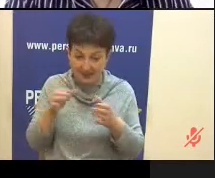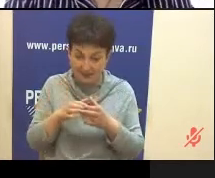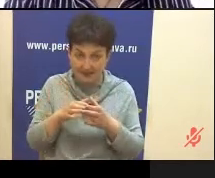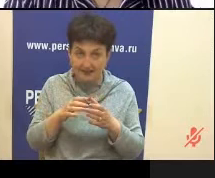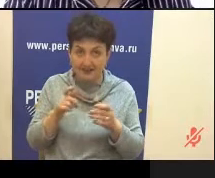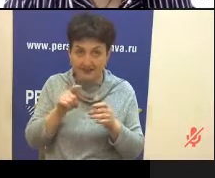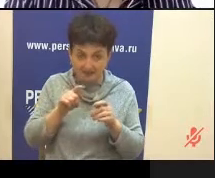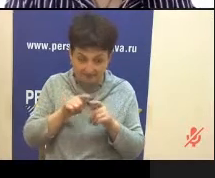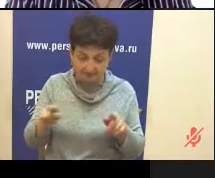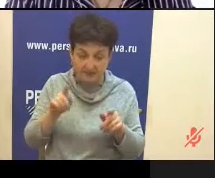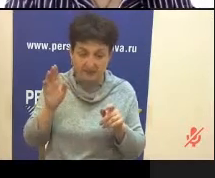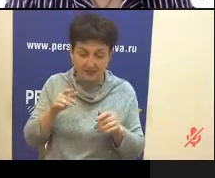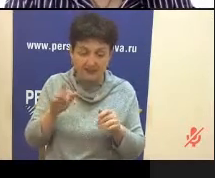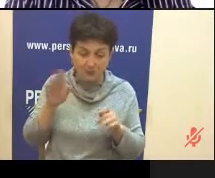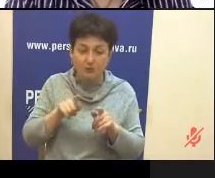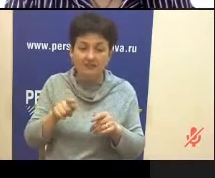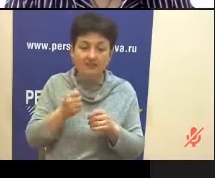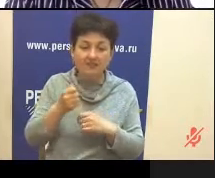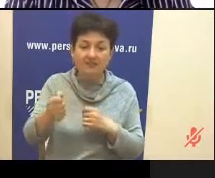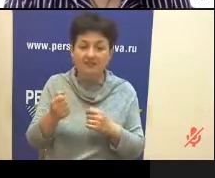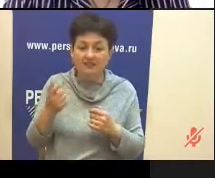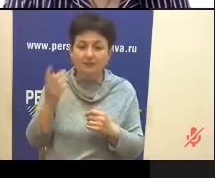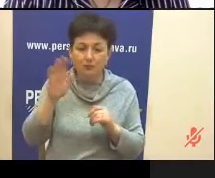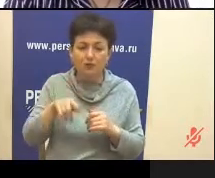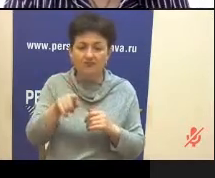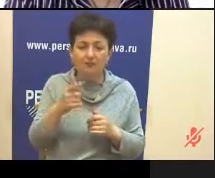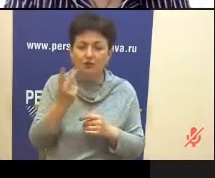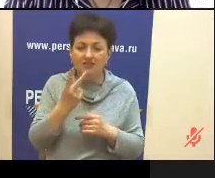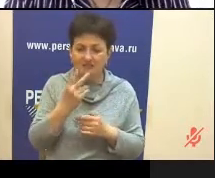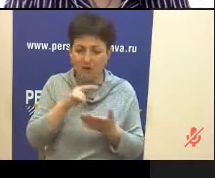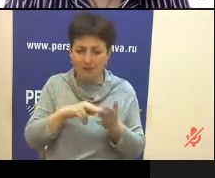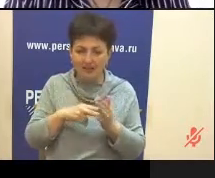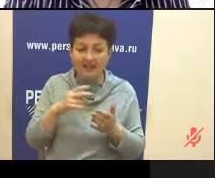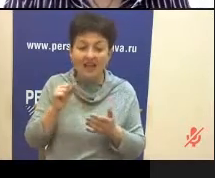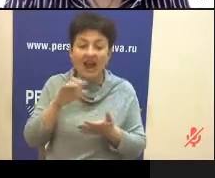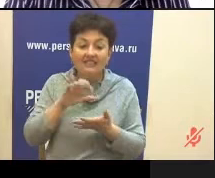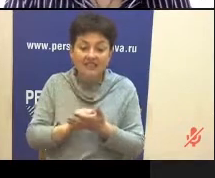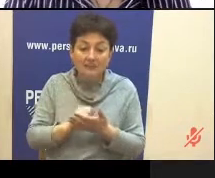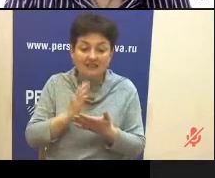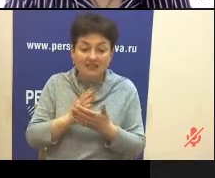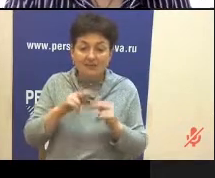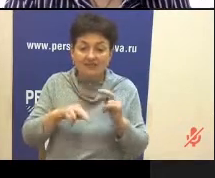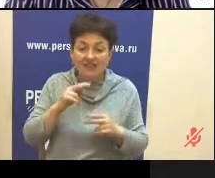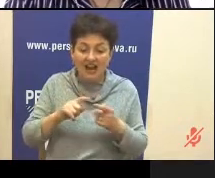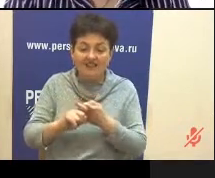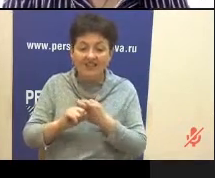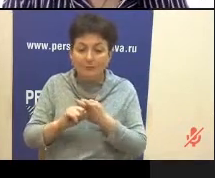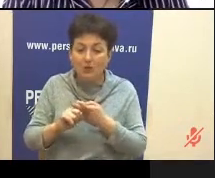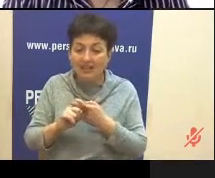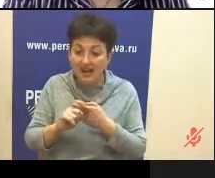бизнес-компаний, делегируйте. Пусть вы будете здесь скорее на втором плане, а заниматься именно